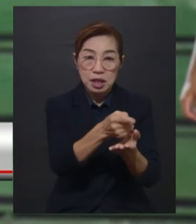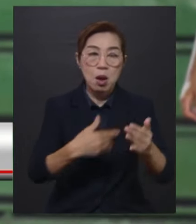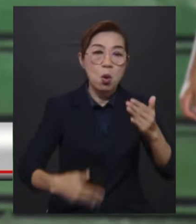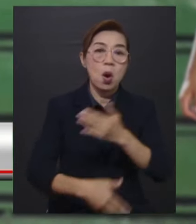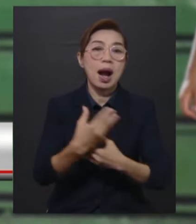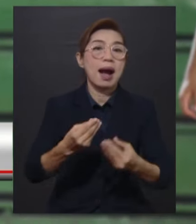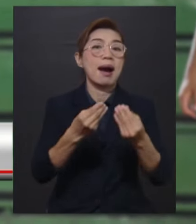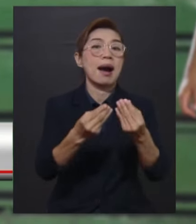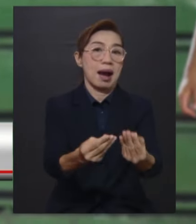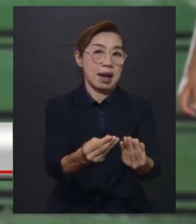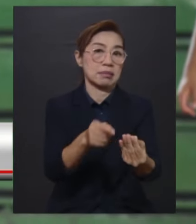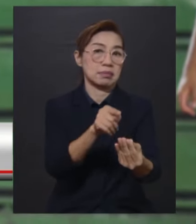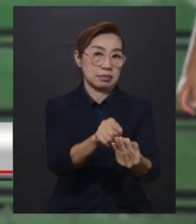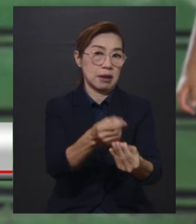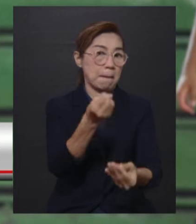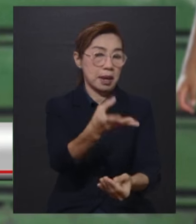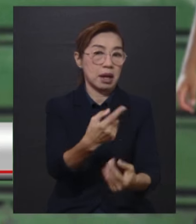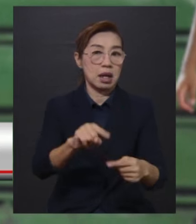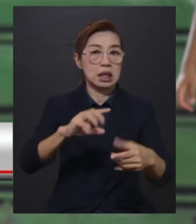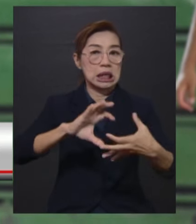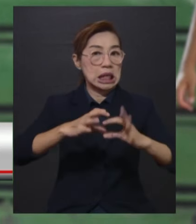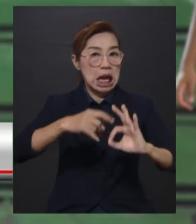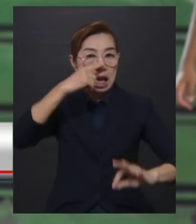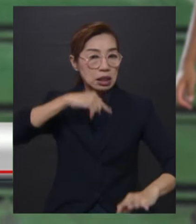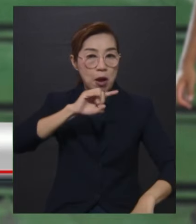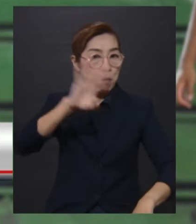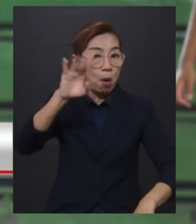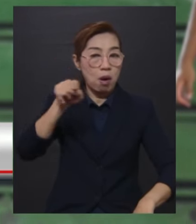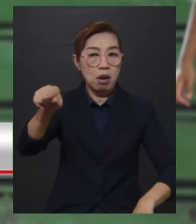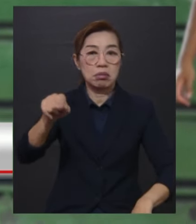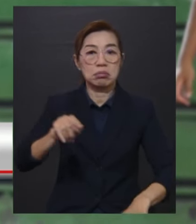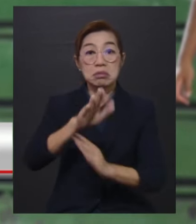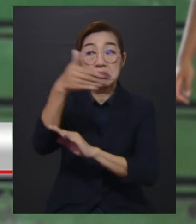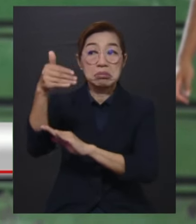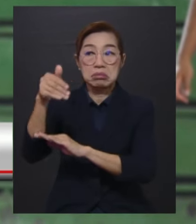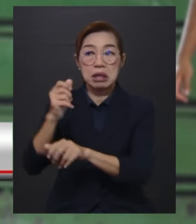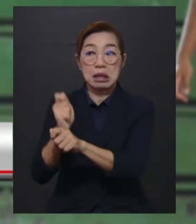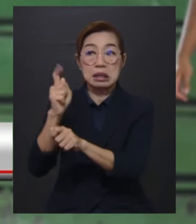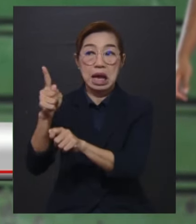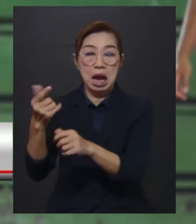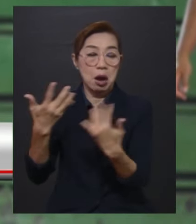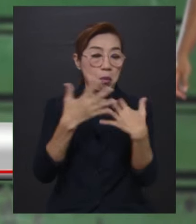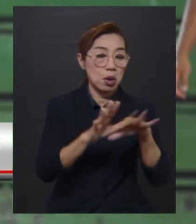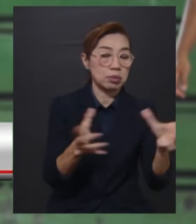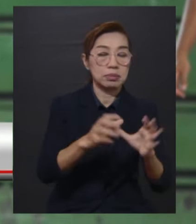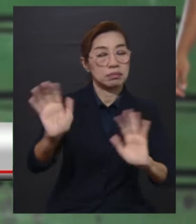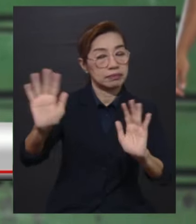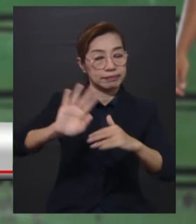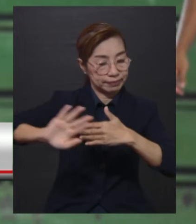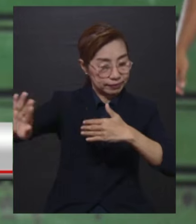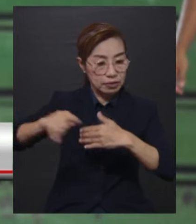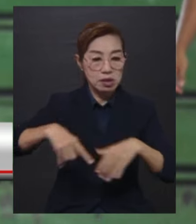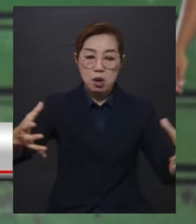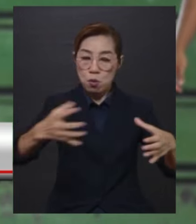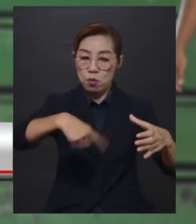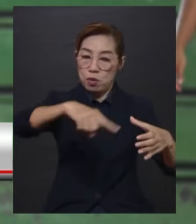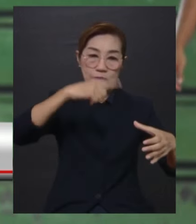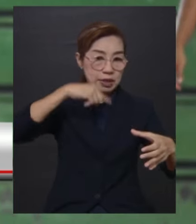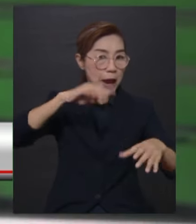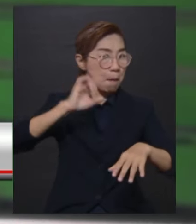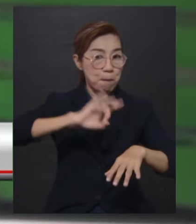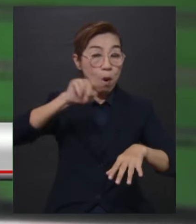มากที่สุดเราจะใช้นักกีฬาไทยล้วนๆไม่มีผู้เล่นต่างชาตินะครับเพื่อให้พวกเขาได้โชว์ฝีเท้าและจะได้มี